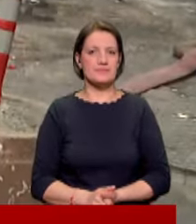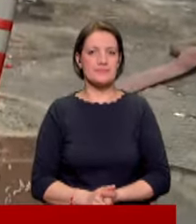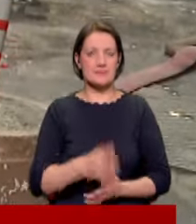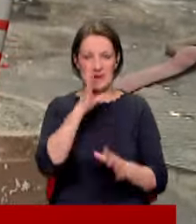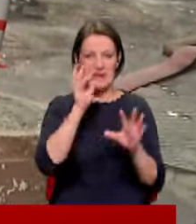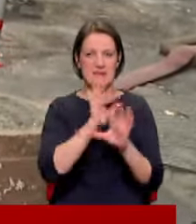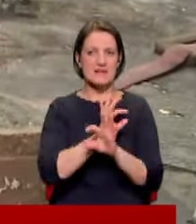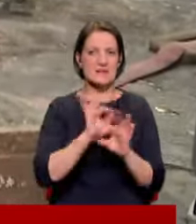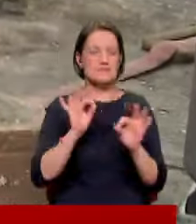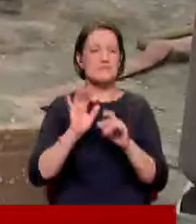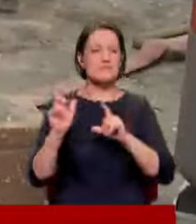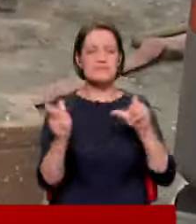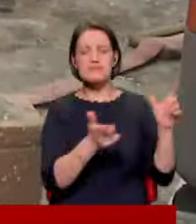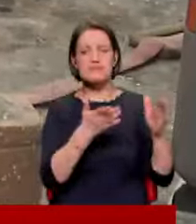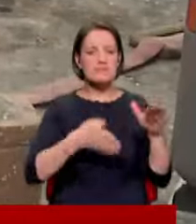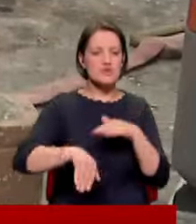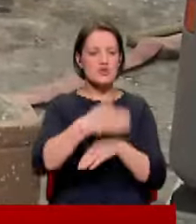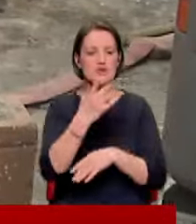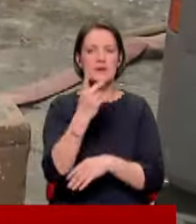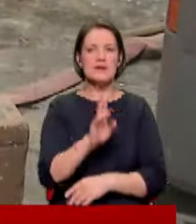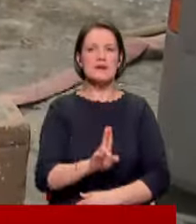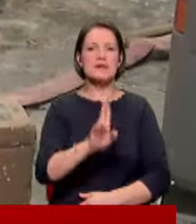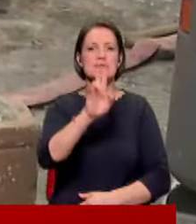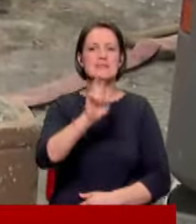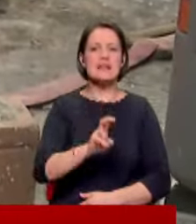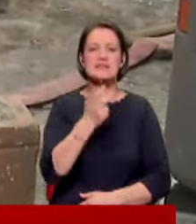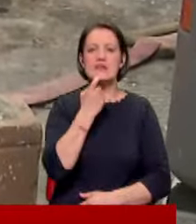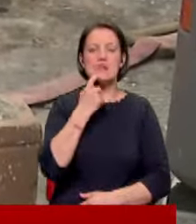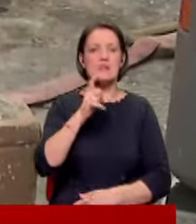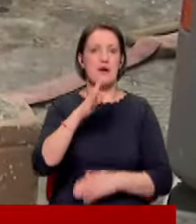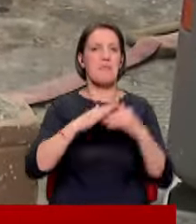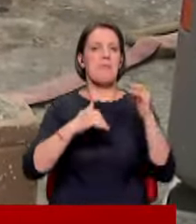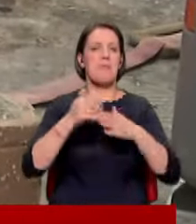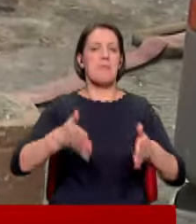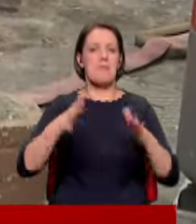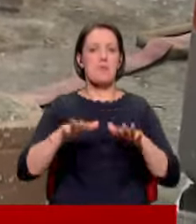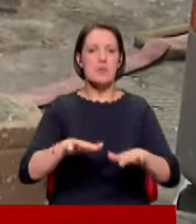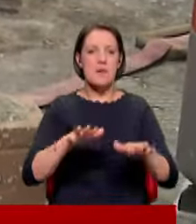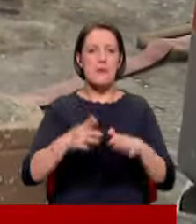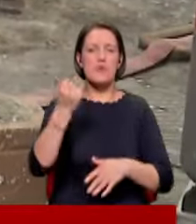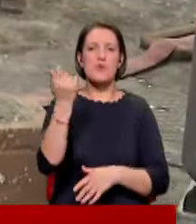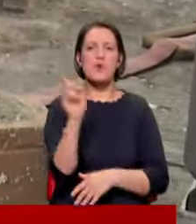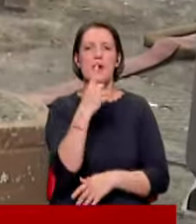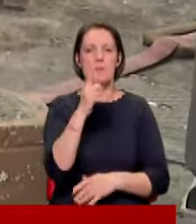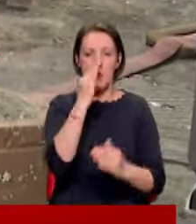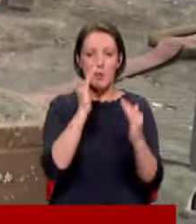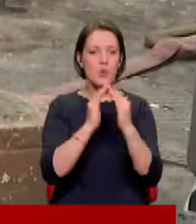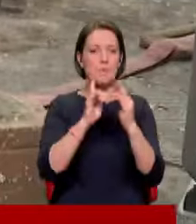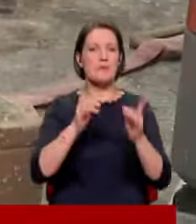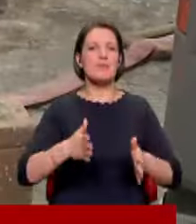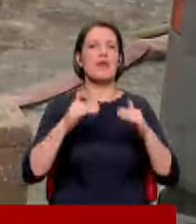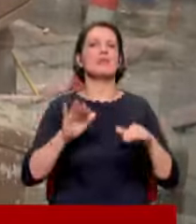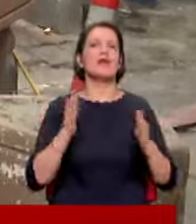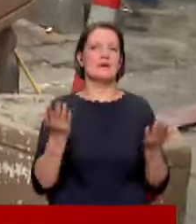Kimse çıkıp tahliye edilecek yeri yok. 78'de yapılmış bina ne deprem yönetmeliği ne şeye uygun bir bina